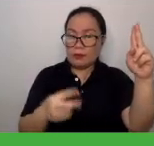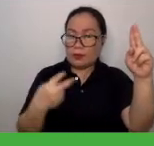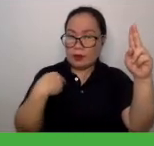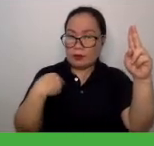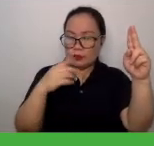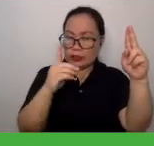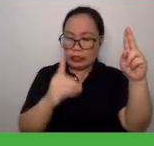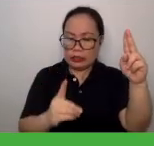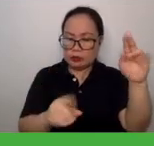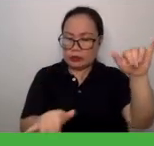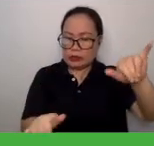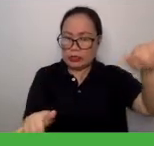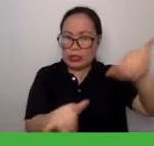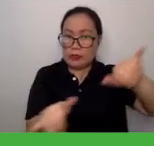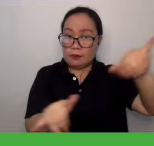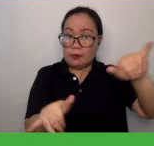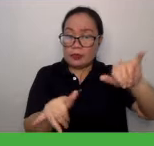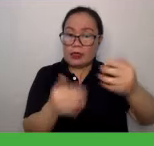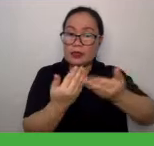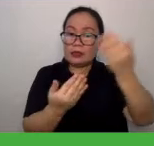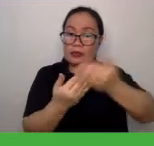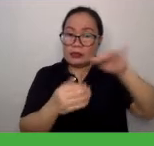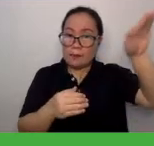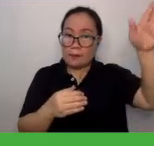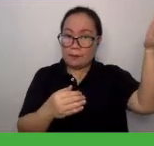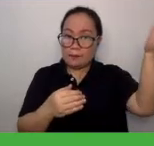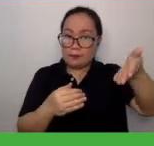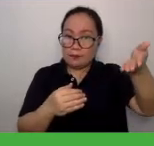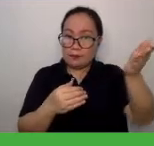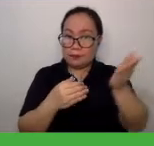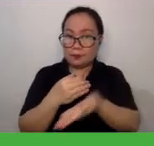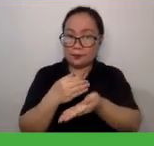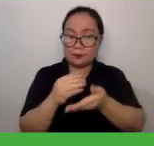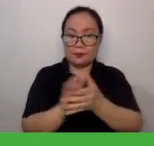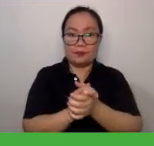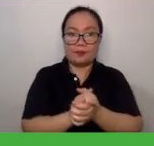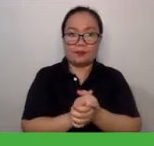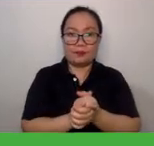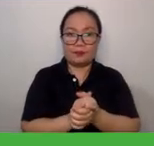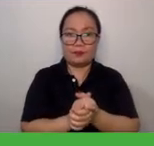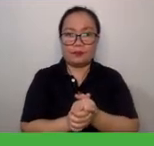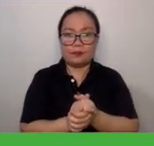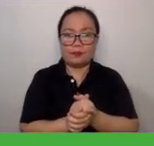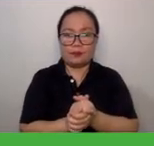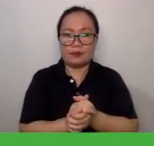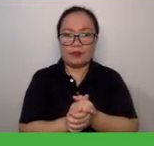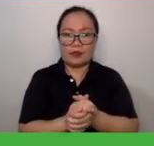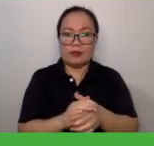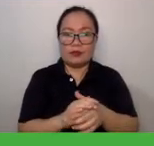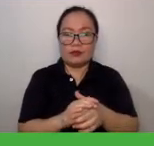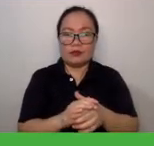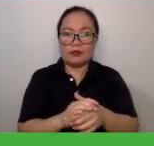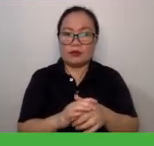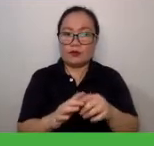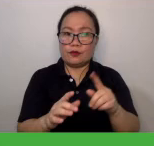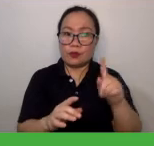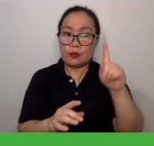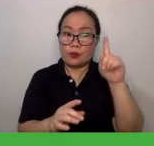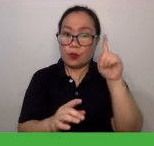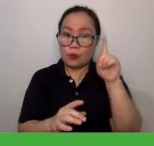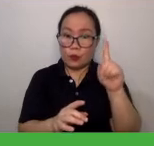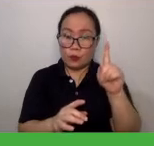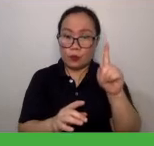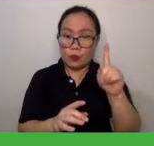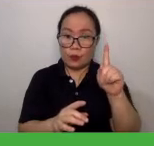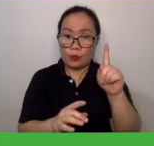yung denominator mo kapareho nun ng unit. Okay? Now, for every 1 yard, so hanap